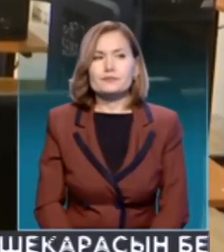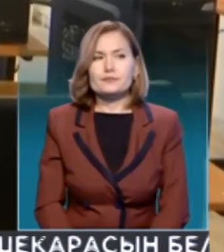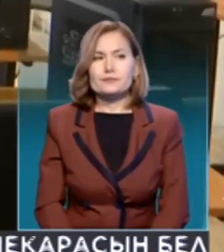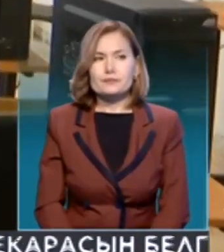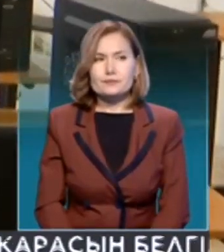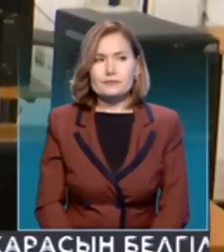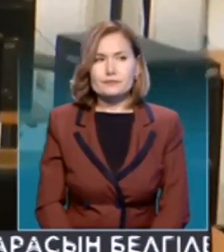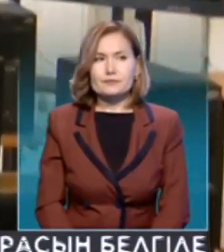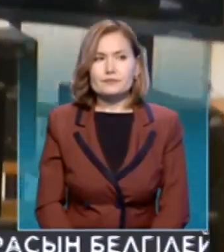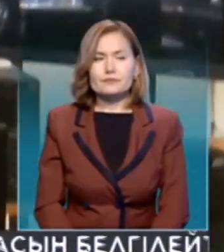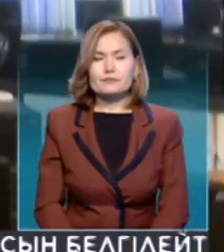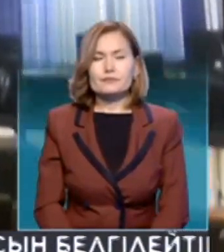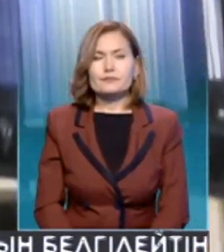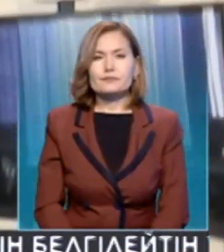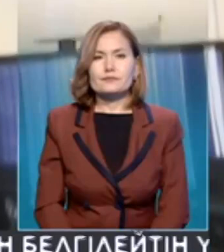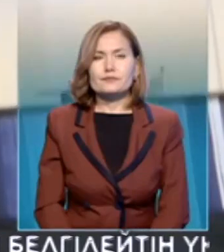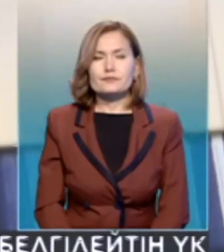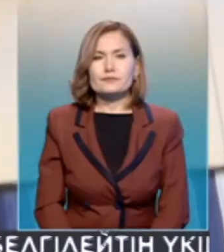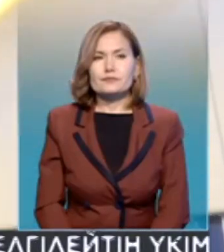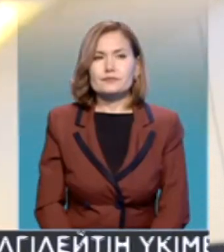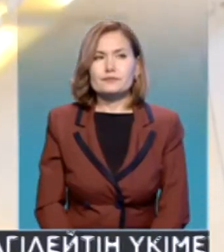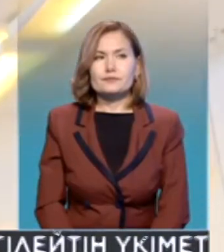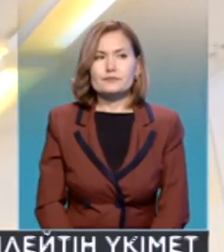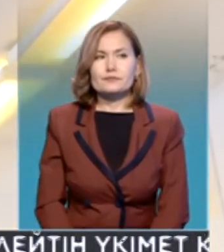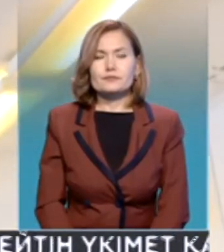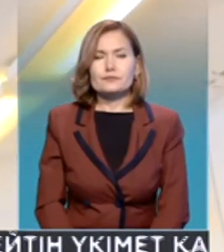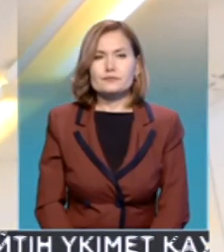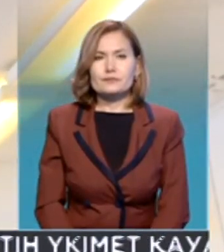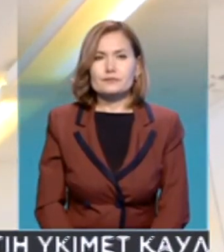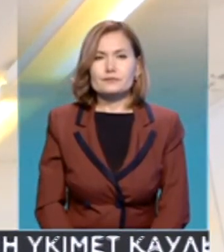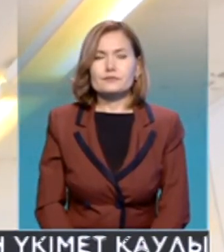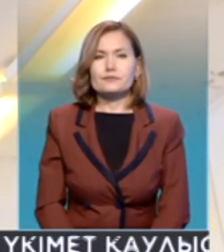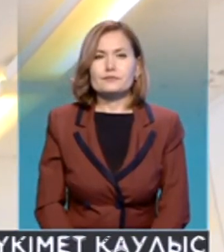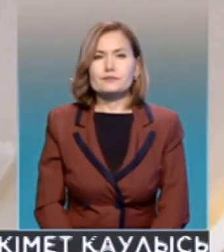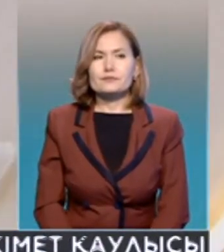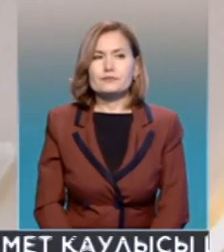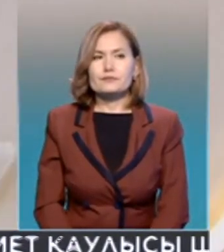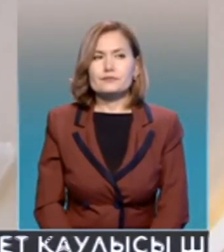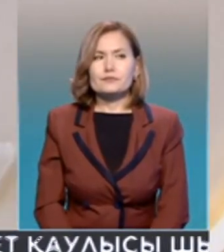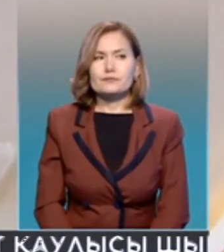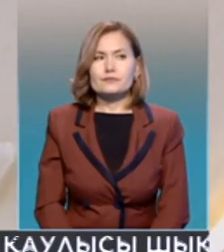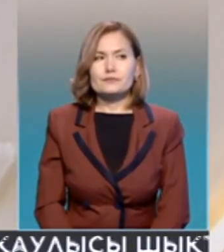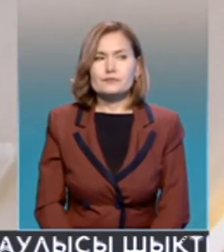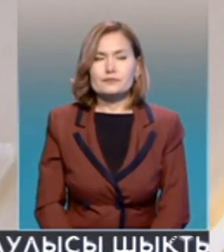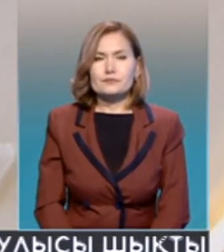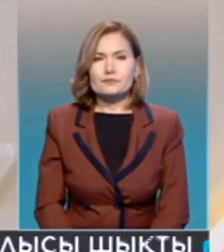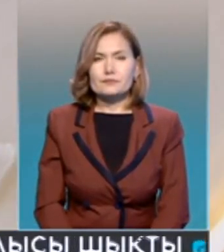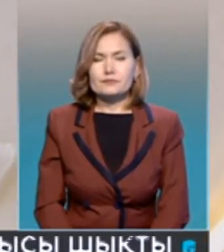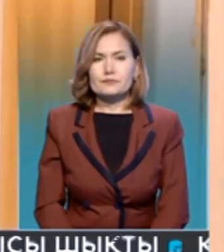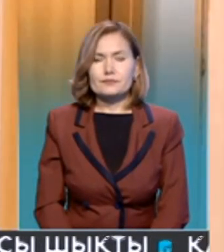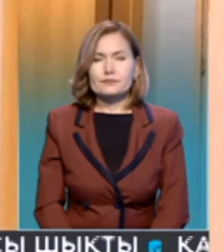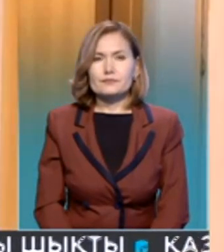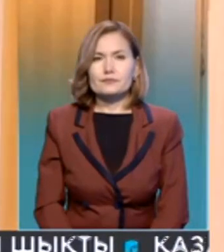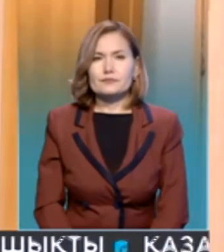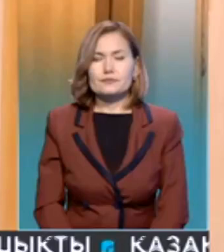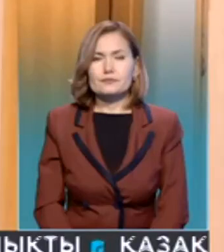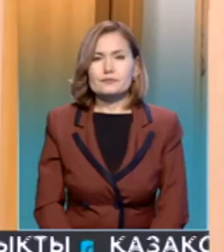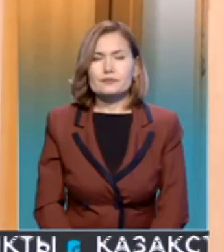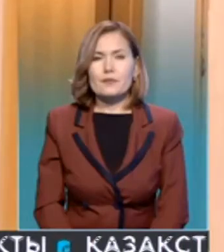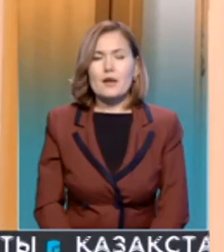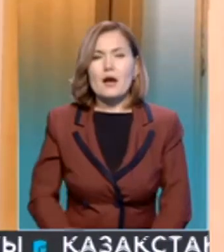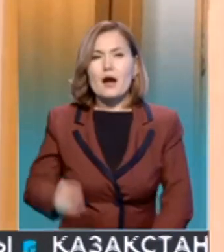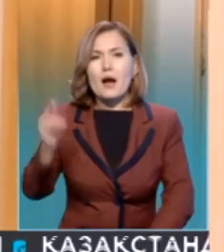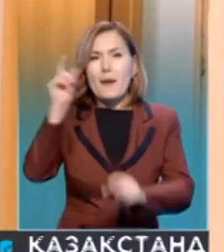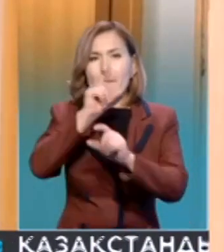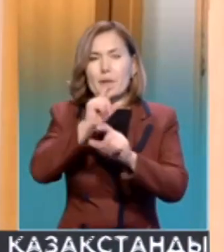Қауіпті екендігі біліне бастады. Мектепте мынау жоғарыда бетондар түсіп, қабырғалары ашылып деген сияқты.